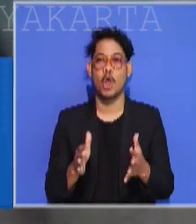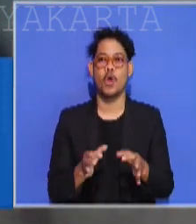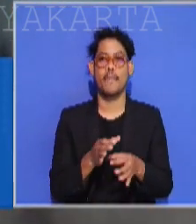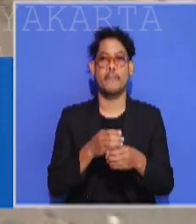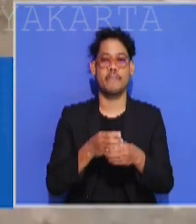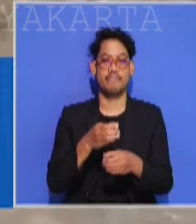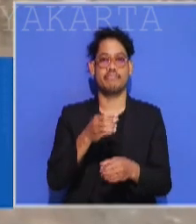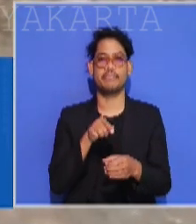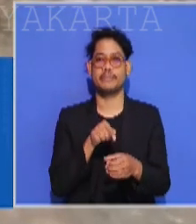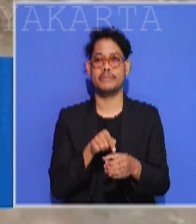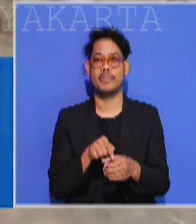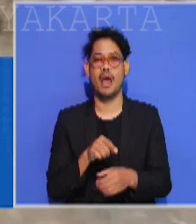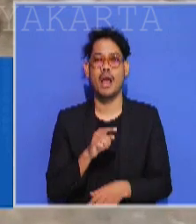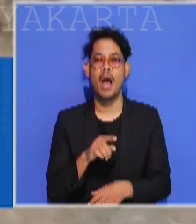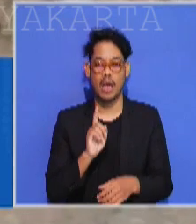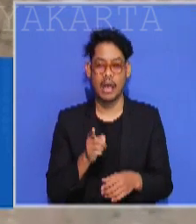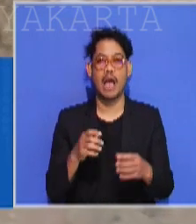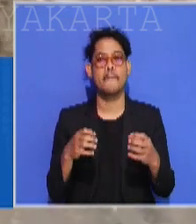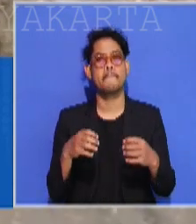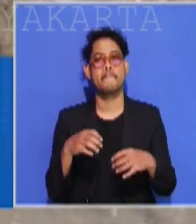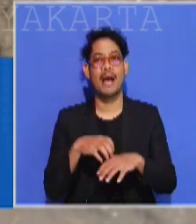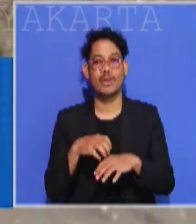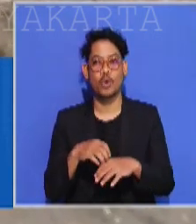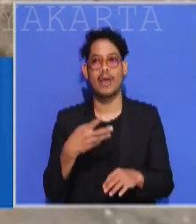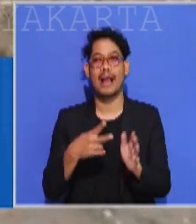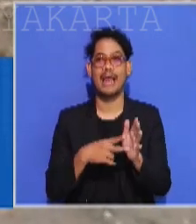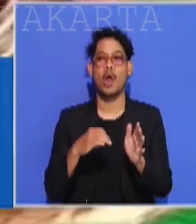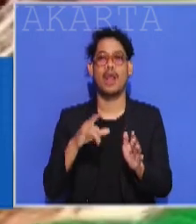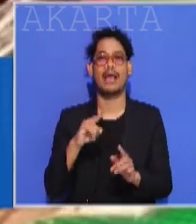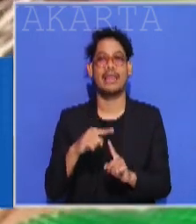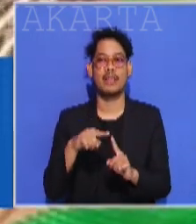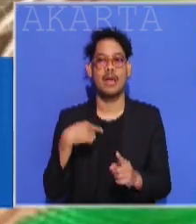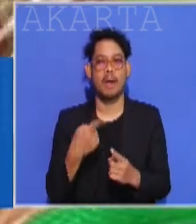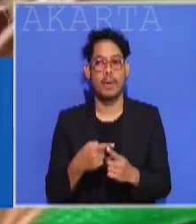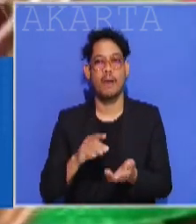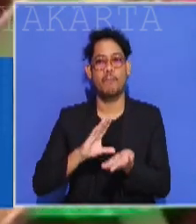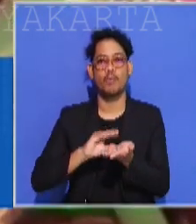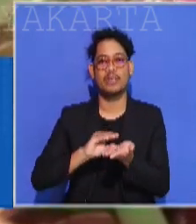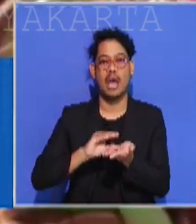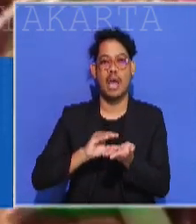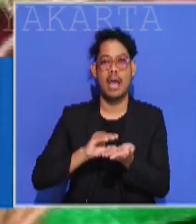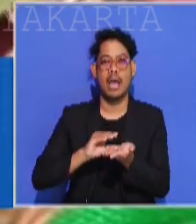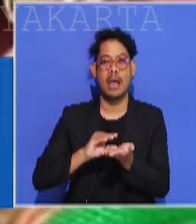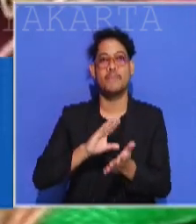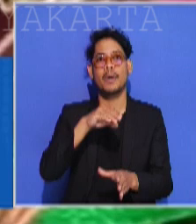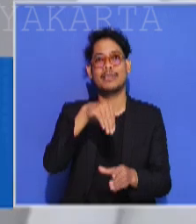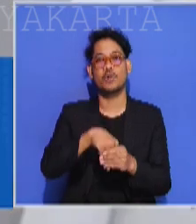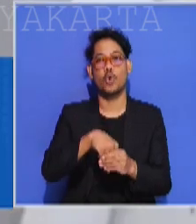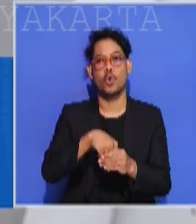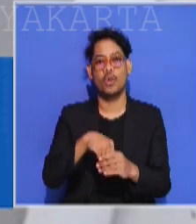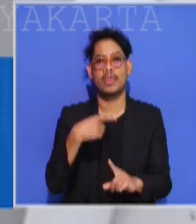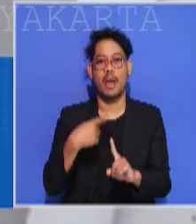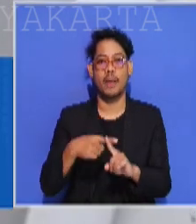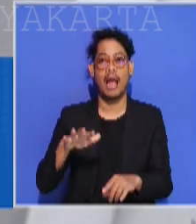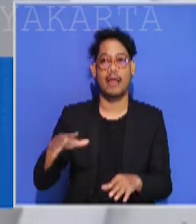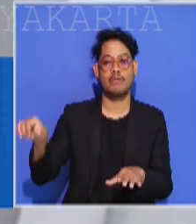watu zeolit, lajeng dipun tutup busa tipis kangge nyimpen toyo. Salajengipun winih brambet dipun tanem ing gelas plastik,